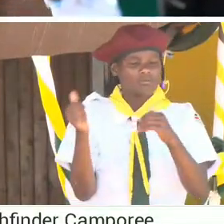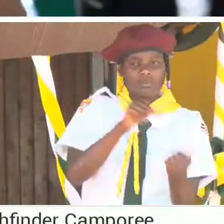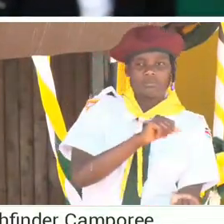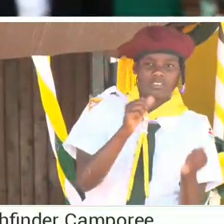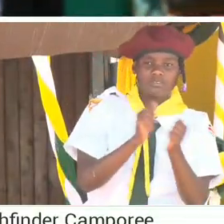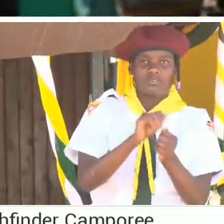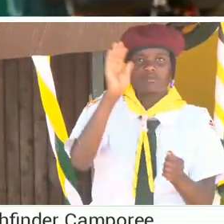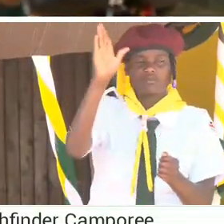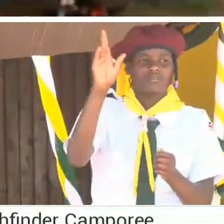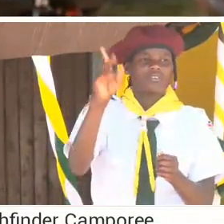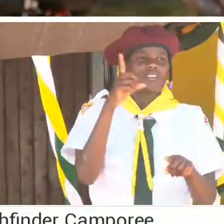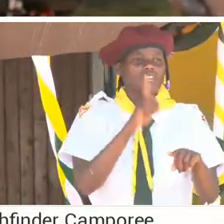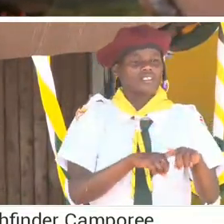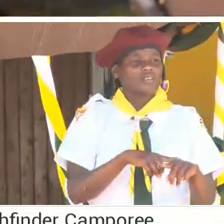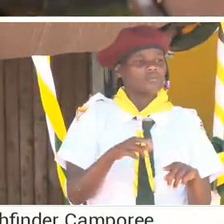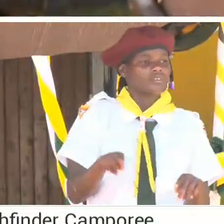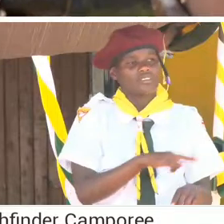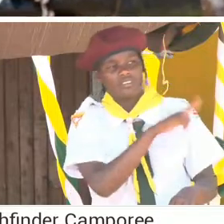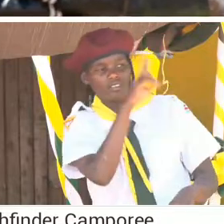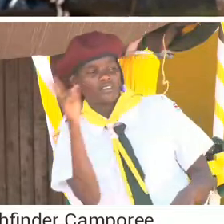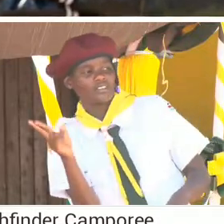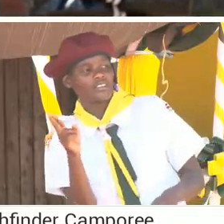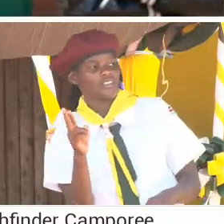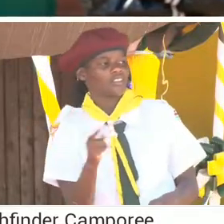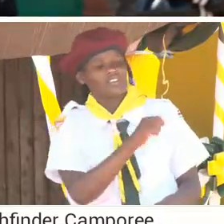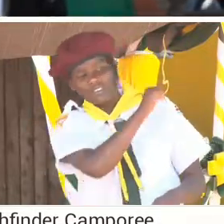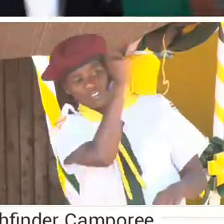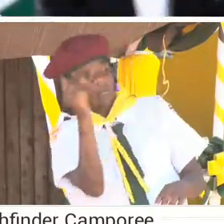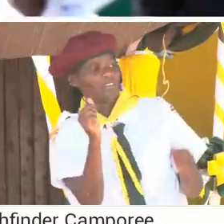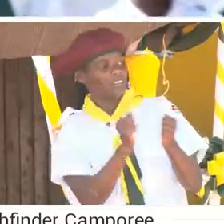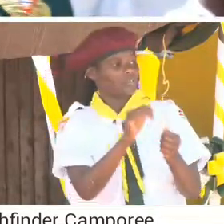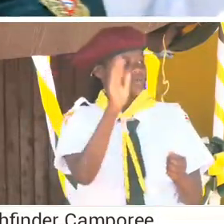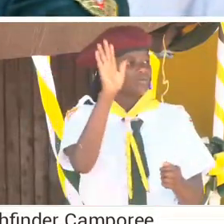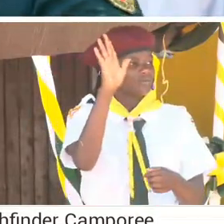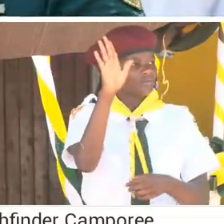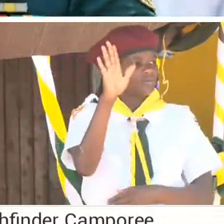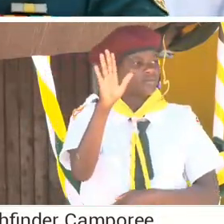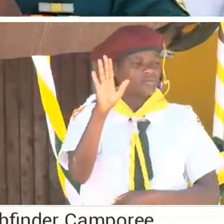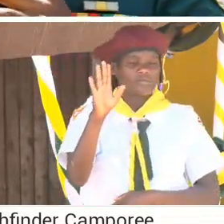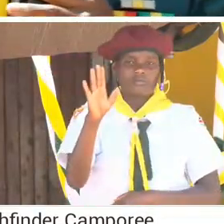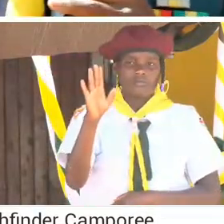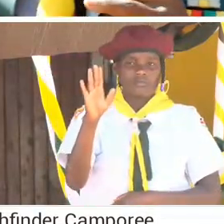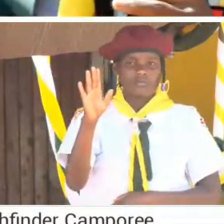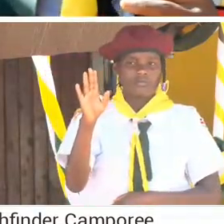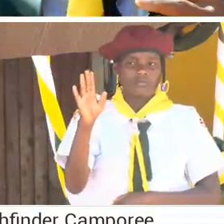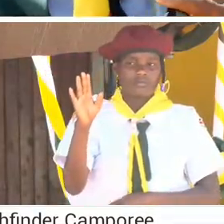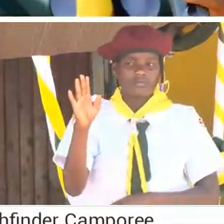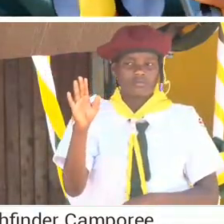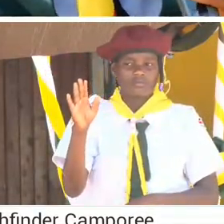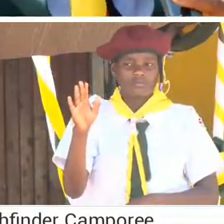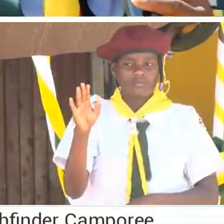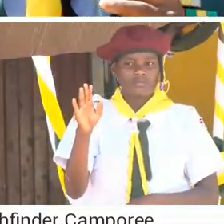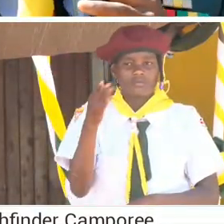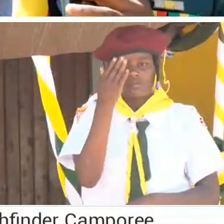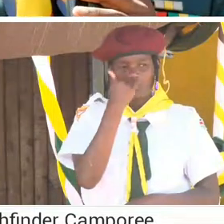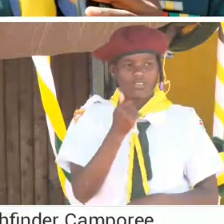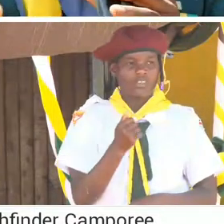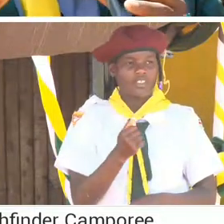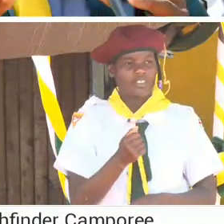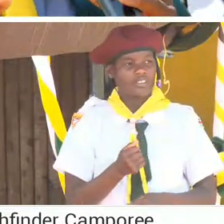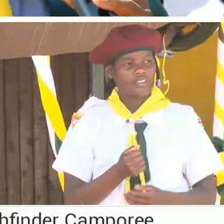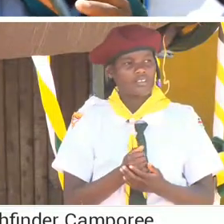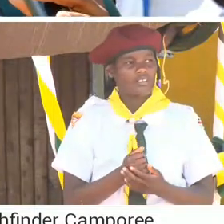kinachokuzuia? Kwa nini usiruhusu utu wako wa zamani ufe? Kwa nini?